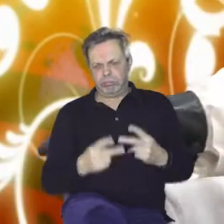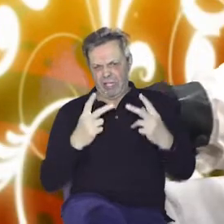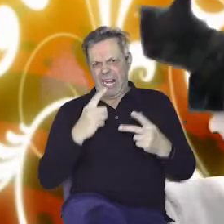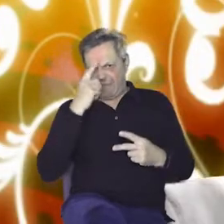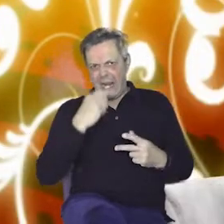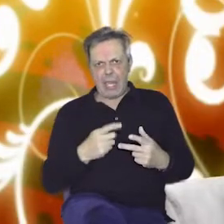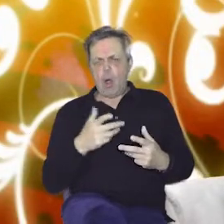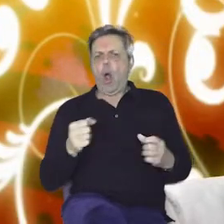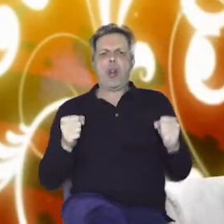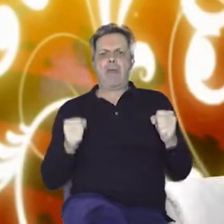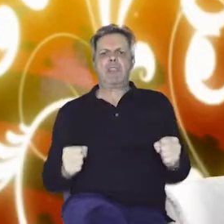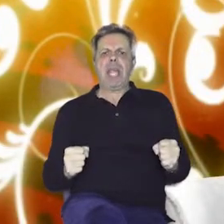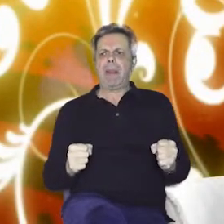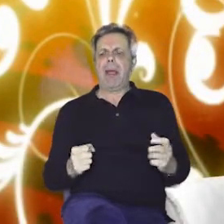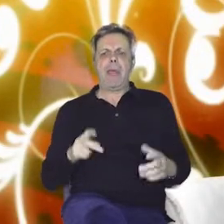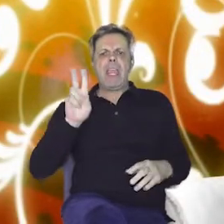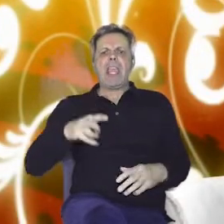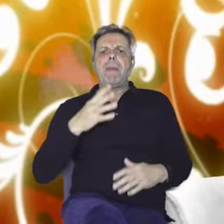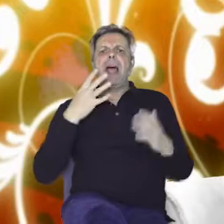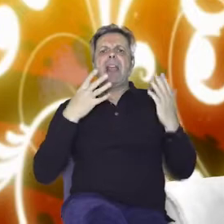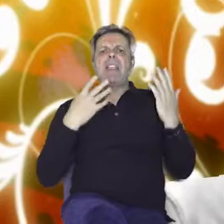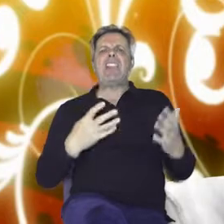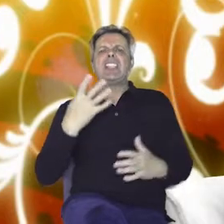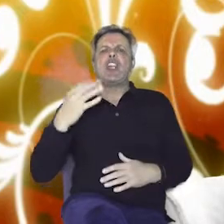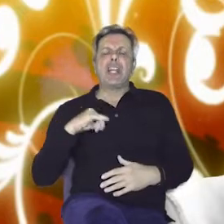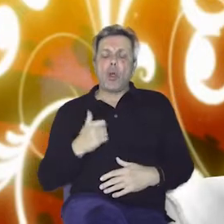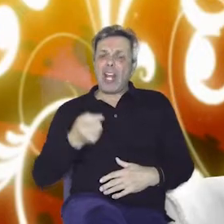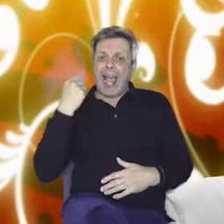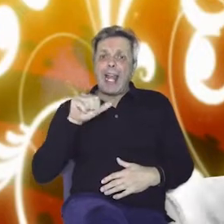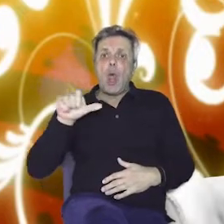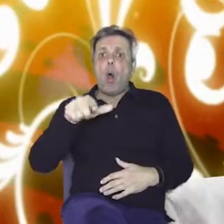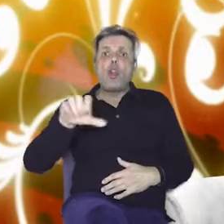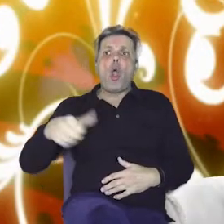stabilan na nogama. Ima 94 godine. Ali međutim, on je još uvijek